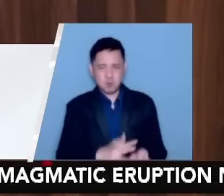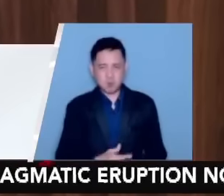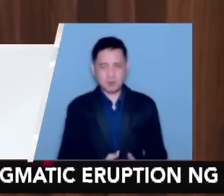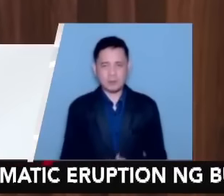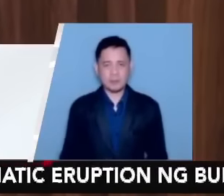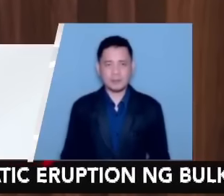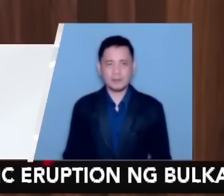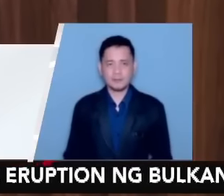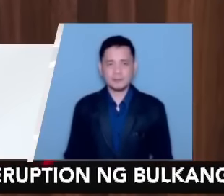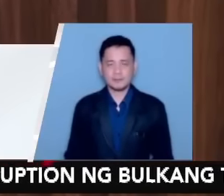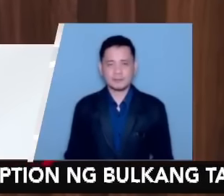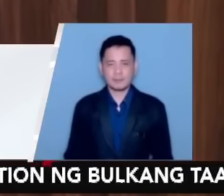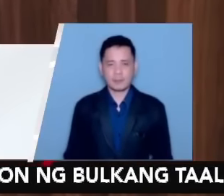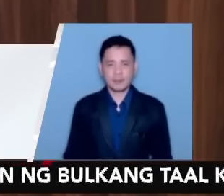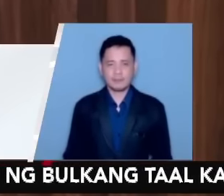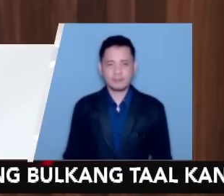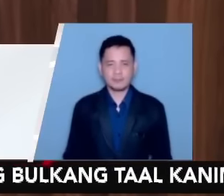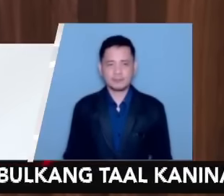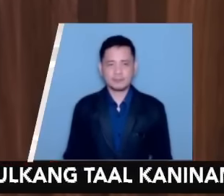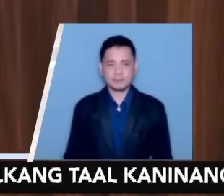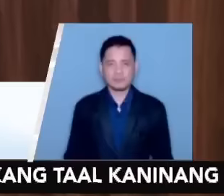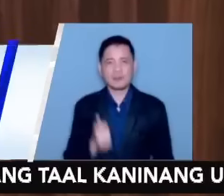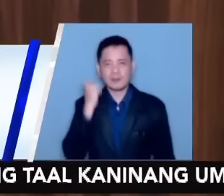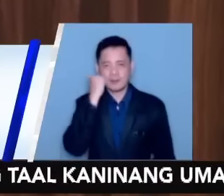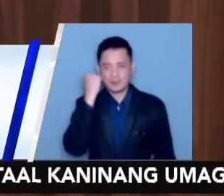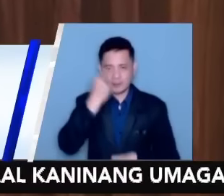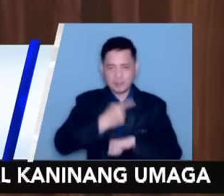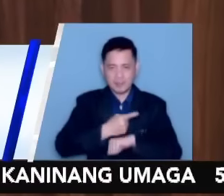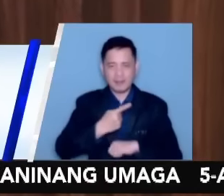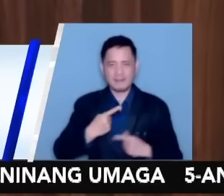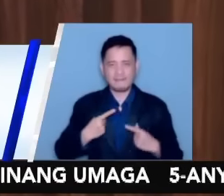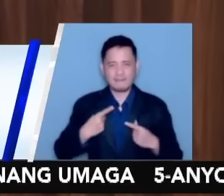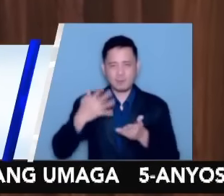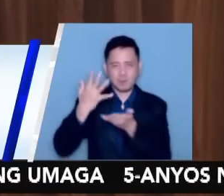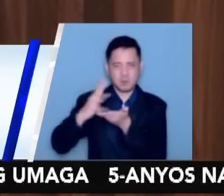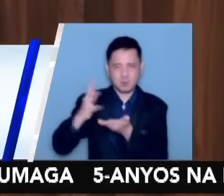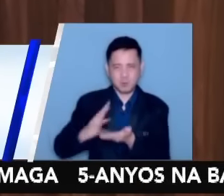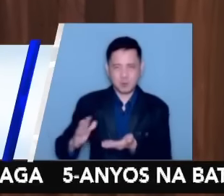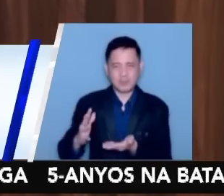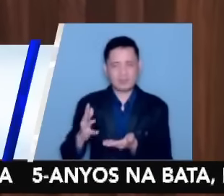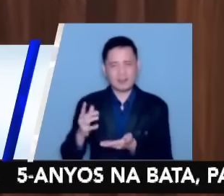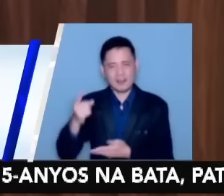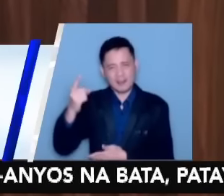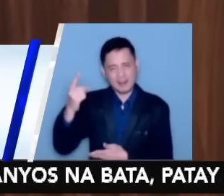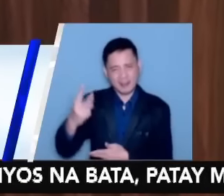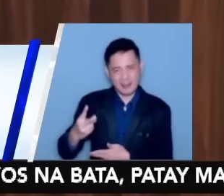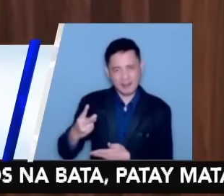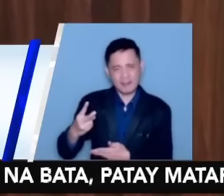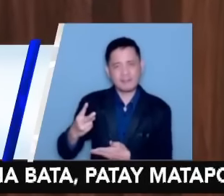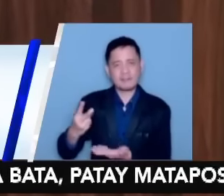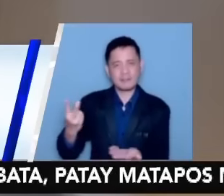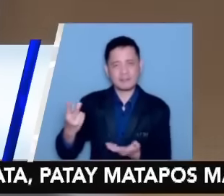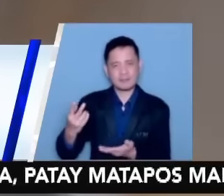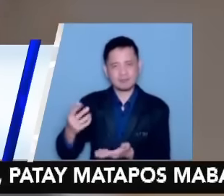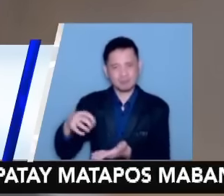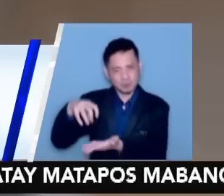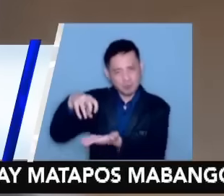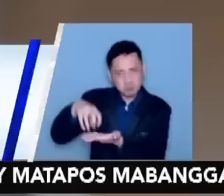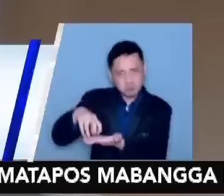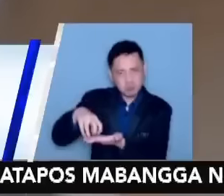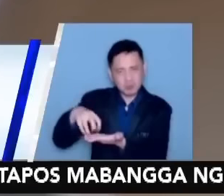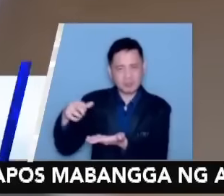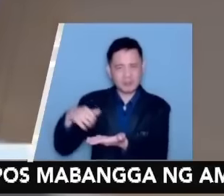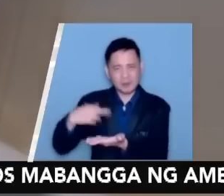na ano natin, meron po talagang kahit papano is like mga half rice or minsan one fourth. Sa